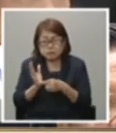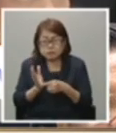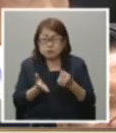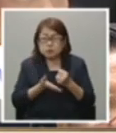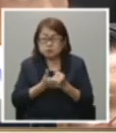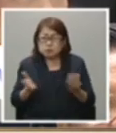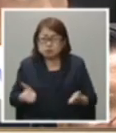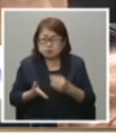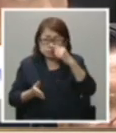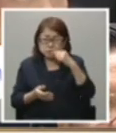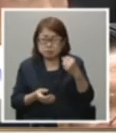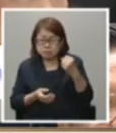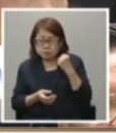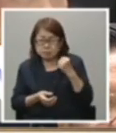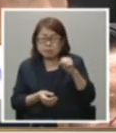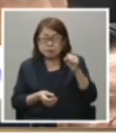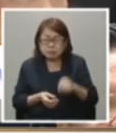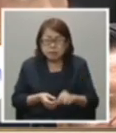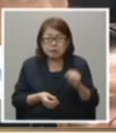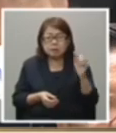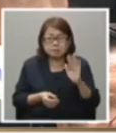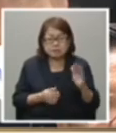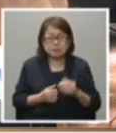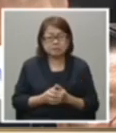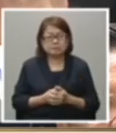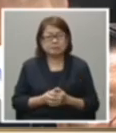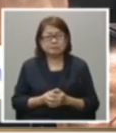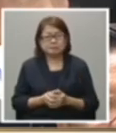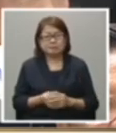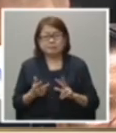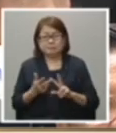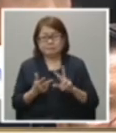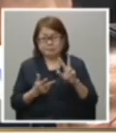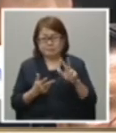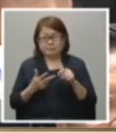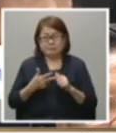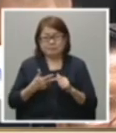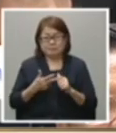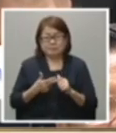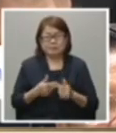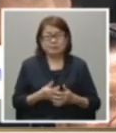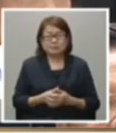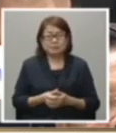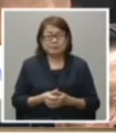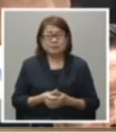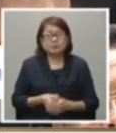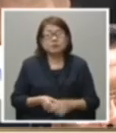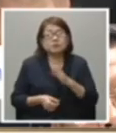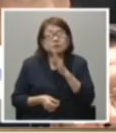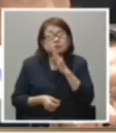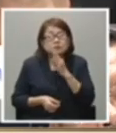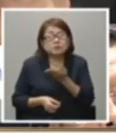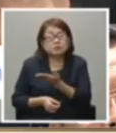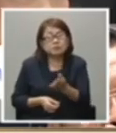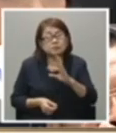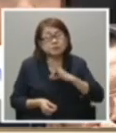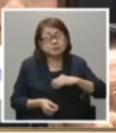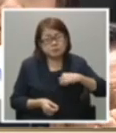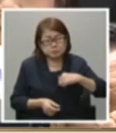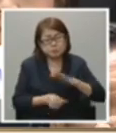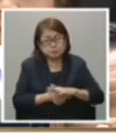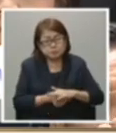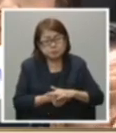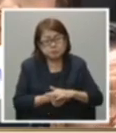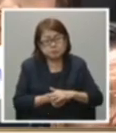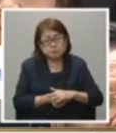ช่หรือไม่และคำถามที่3นะคะท่านพึงพอใจและเชื่อมั่น